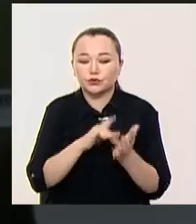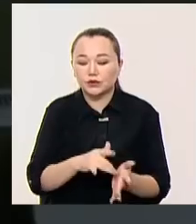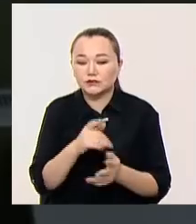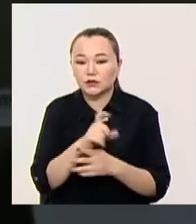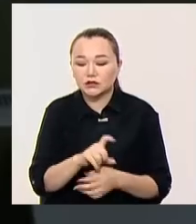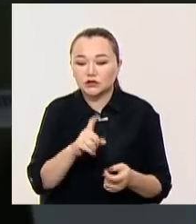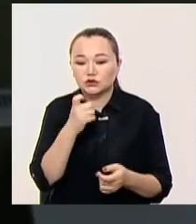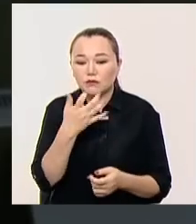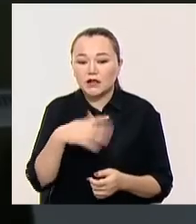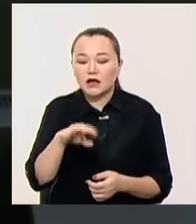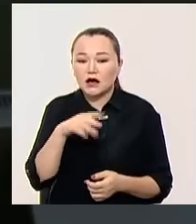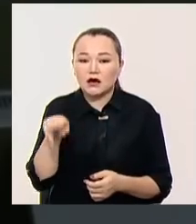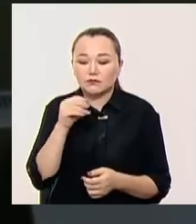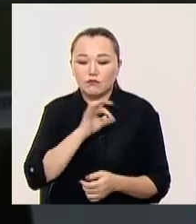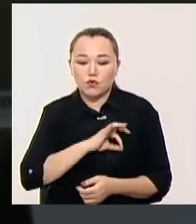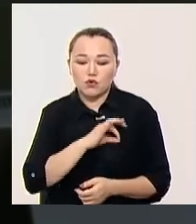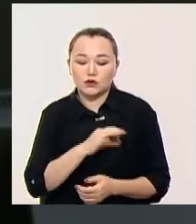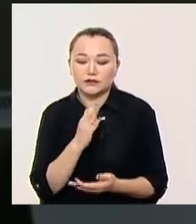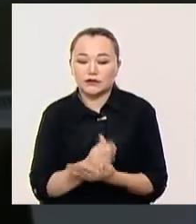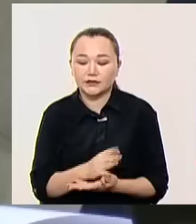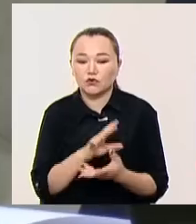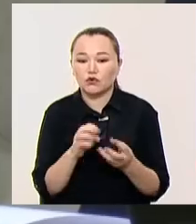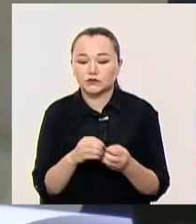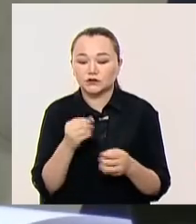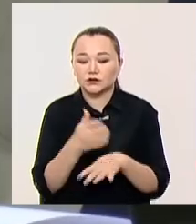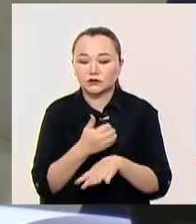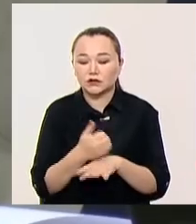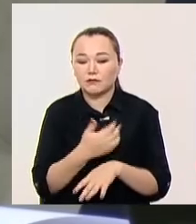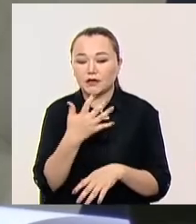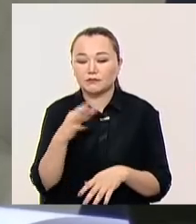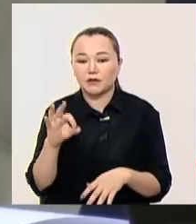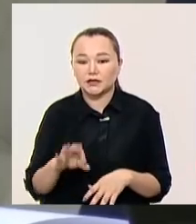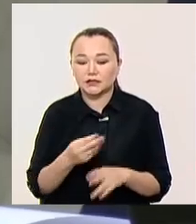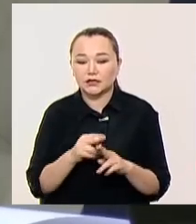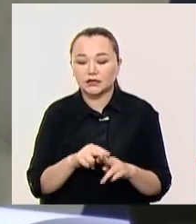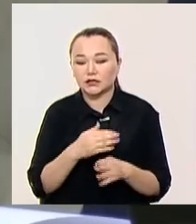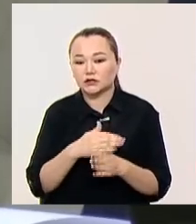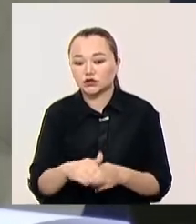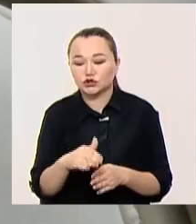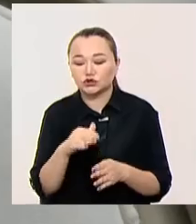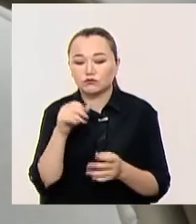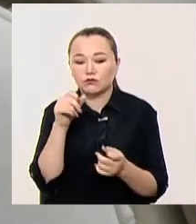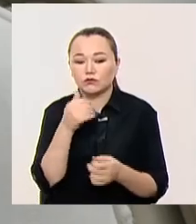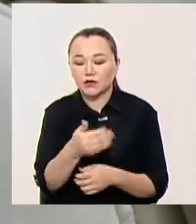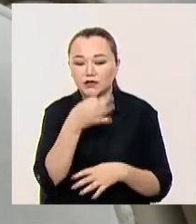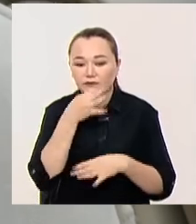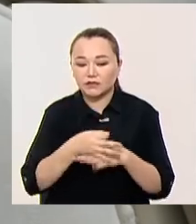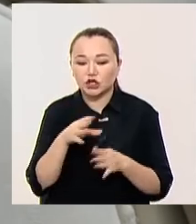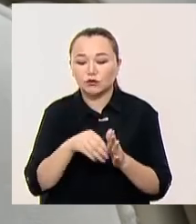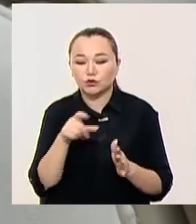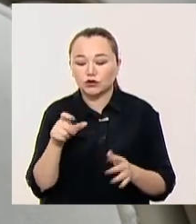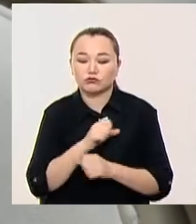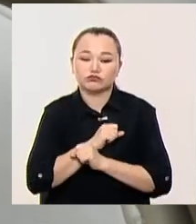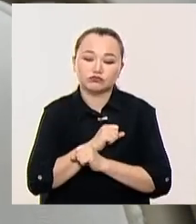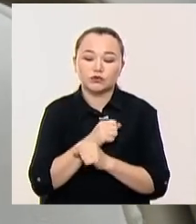100 миллиард теңгеден астам пайда түседі. Жалпы ішкі өнімнің 5%-ы осы салаға тиесілі. Ал депутаттар жолаушы